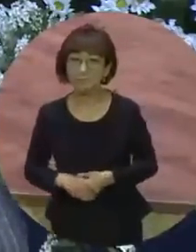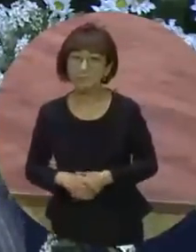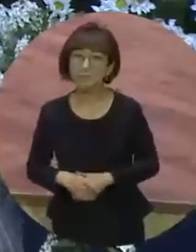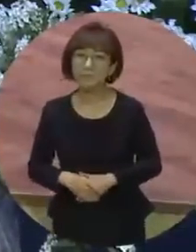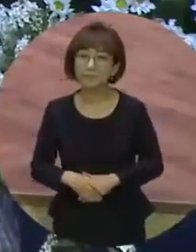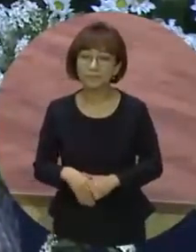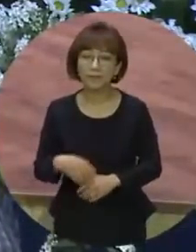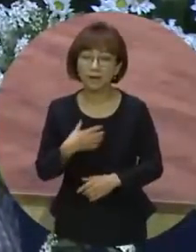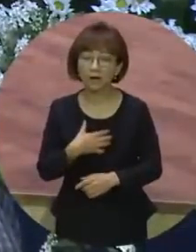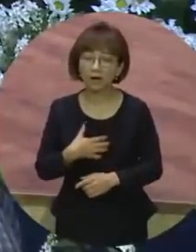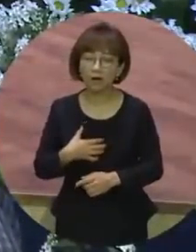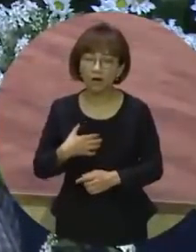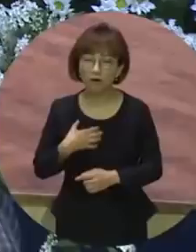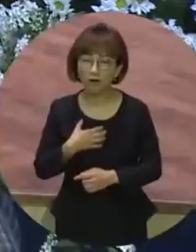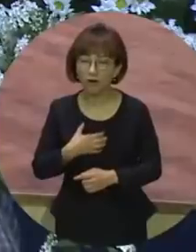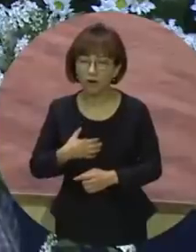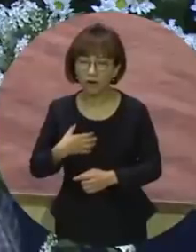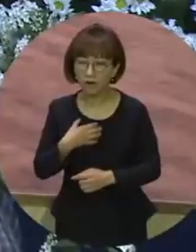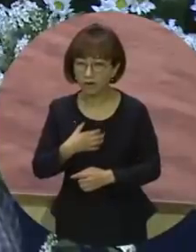걱정은 백해무익이.